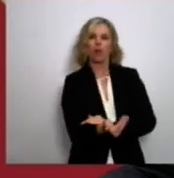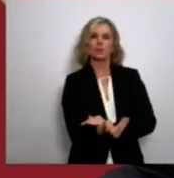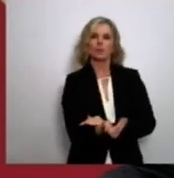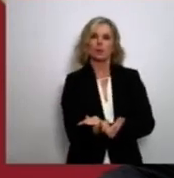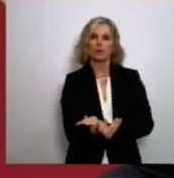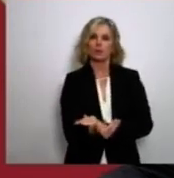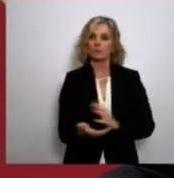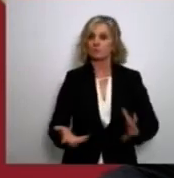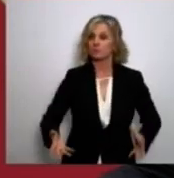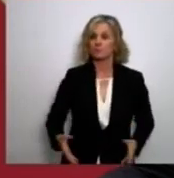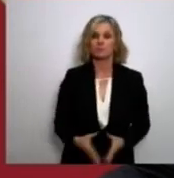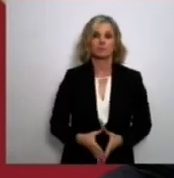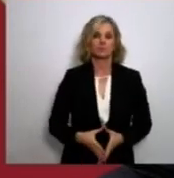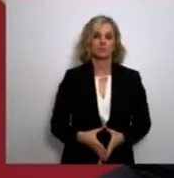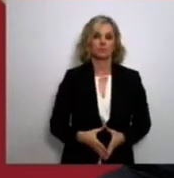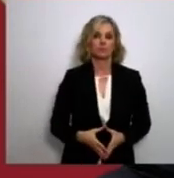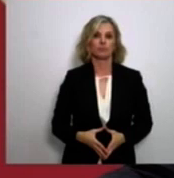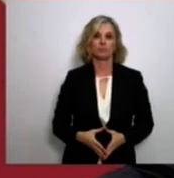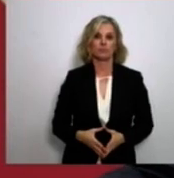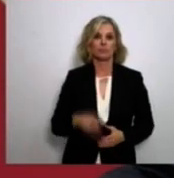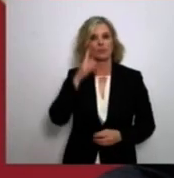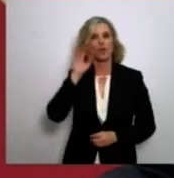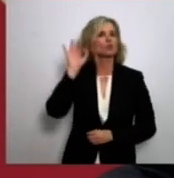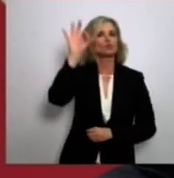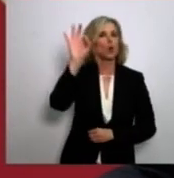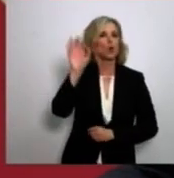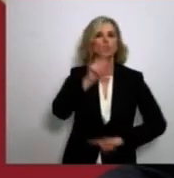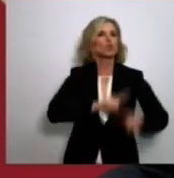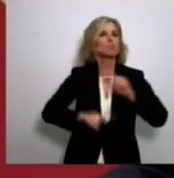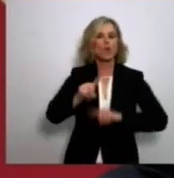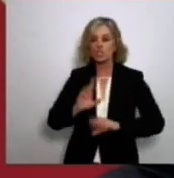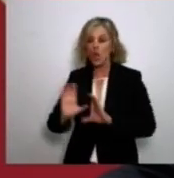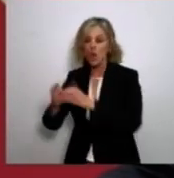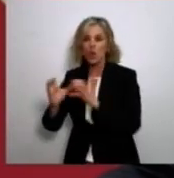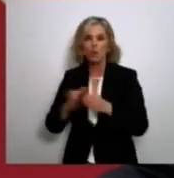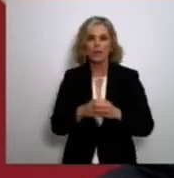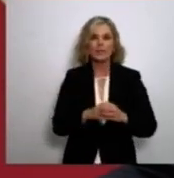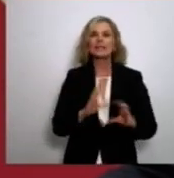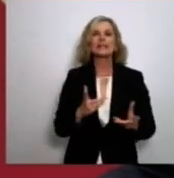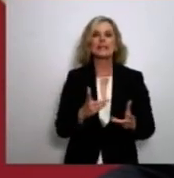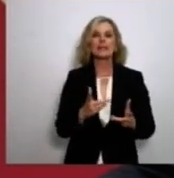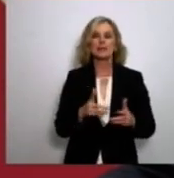πολλοί από αυτούς. Όμως ο σκοπός τους είναι ένας. Η υπηρεσία στην